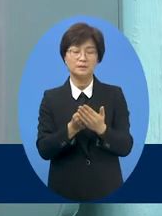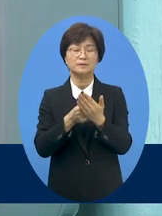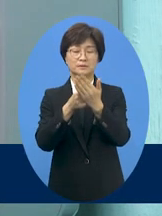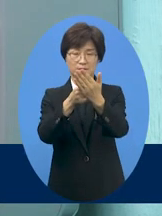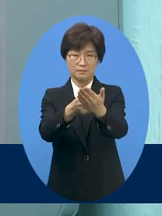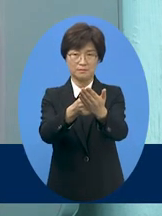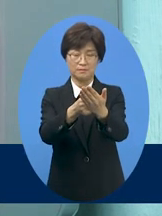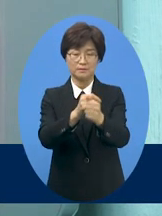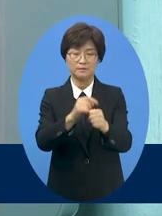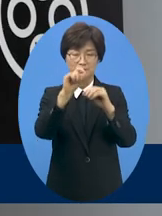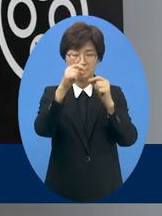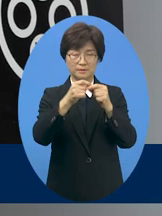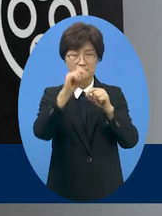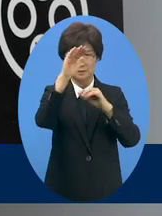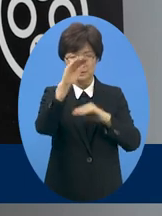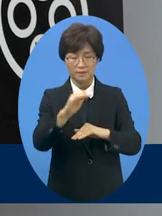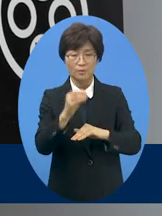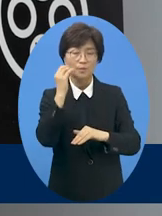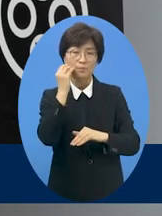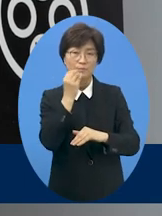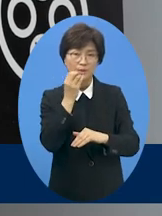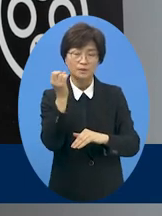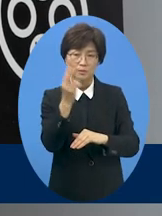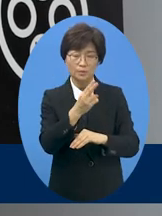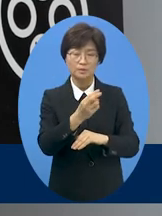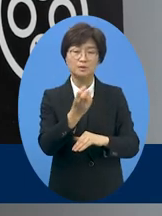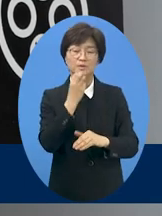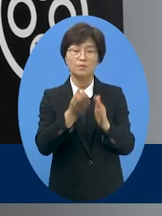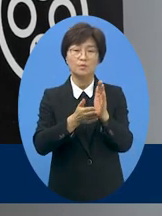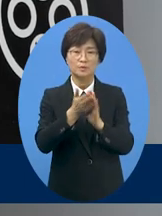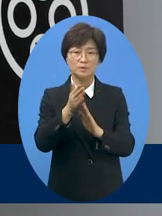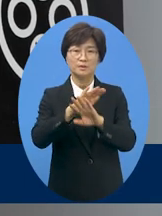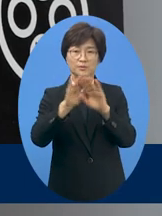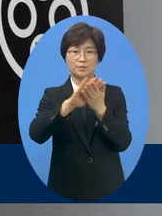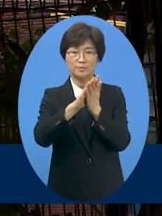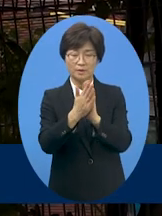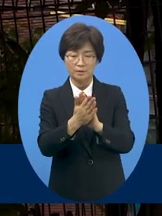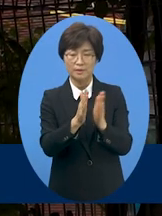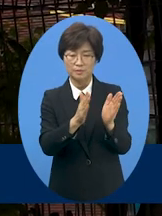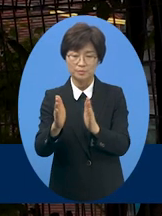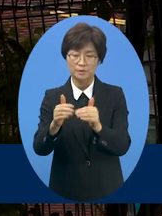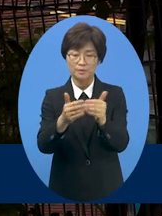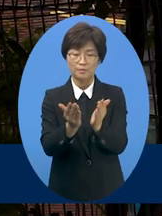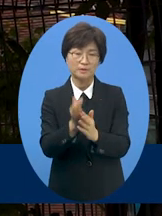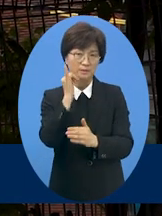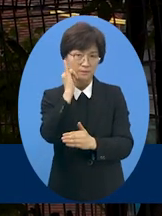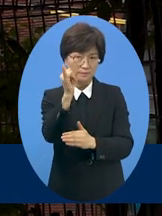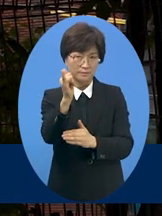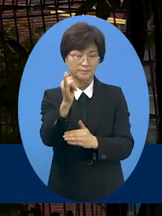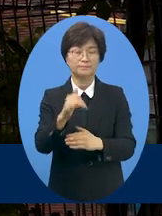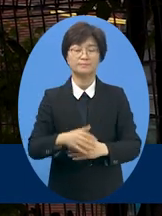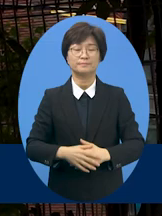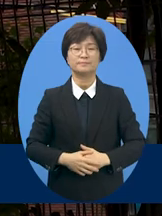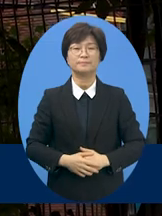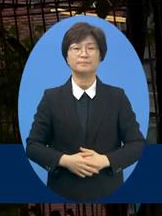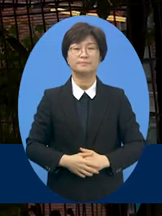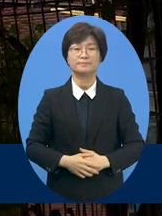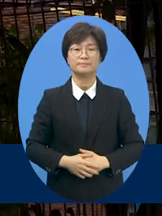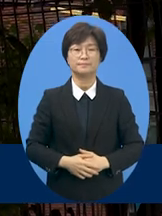통해 접수할 수 있습니다 자세한 사항은 서울시 홈페이지 또는 서울시 기후변화 대응과 로 문의하면